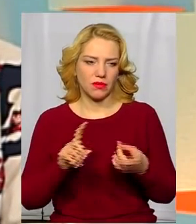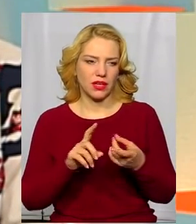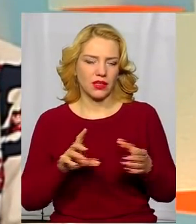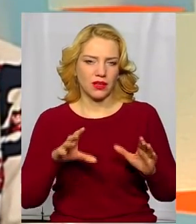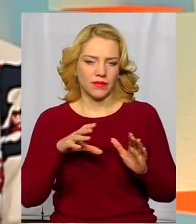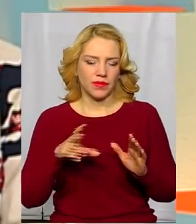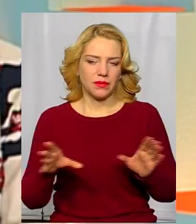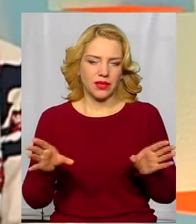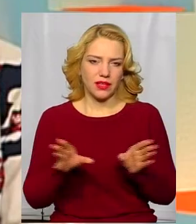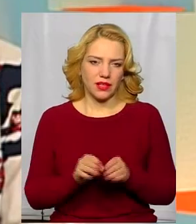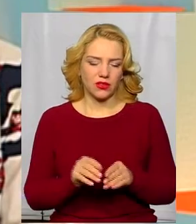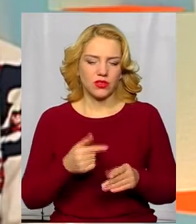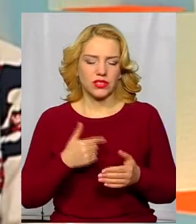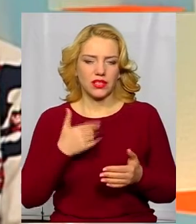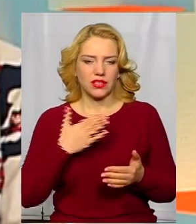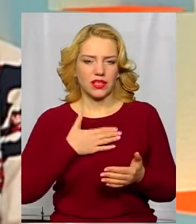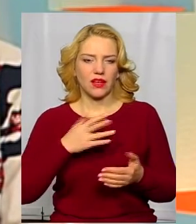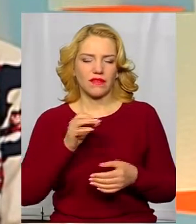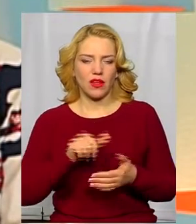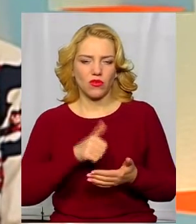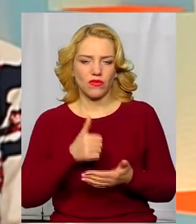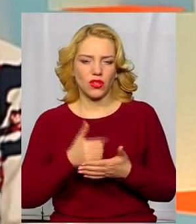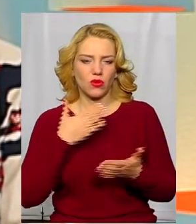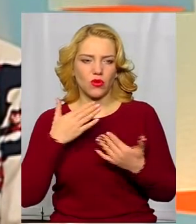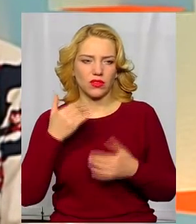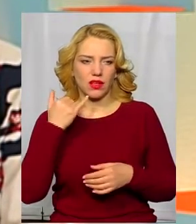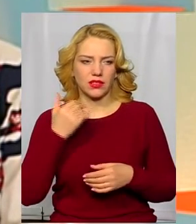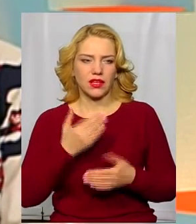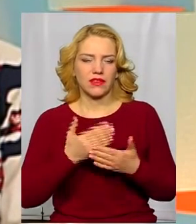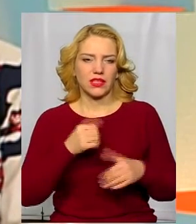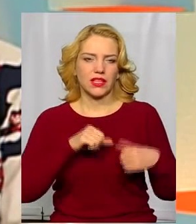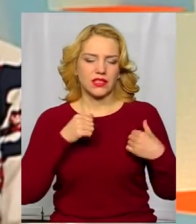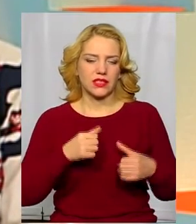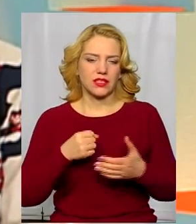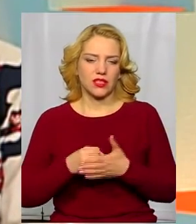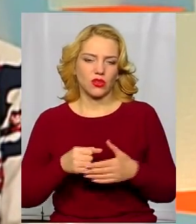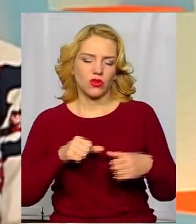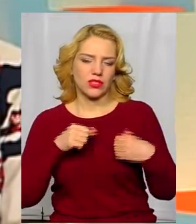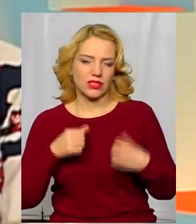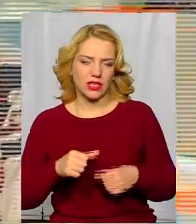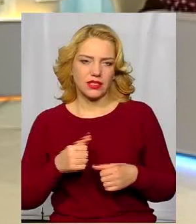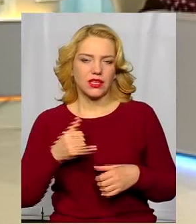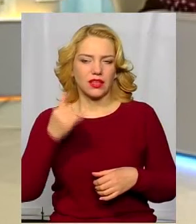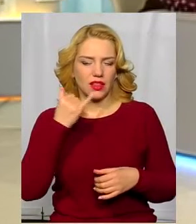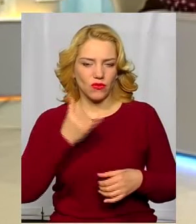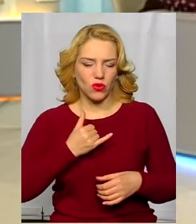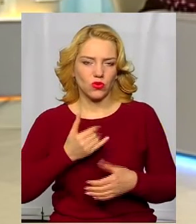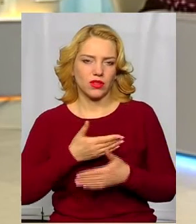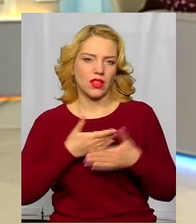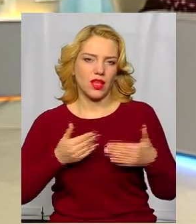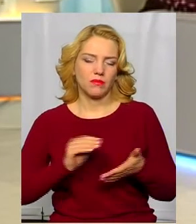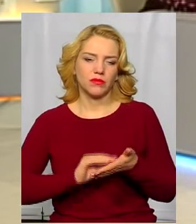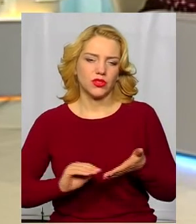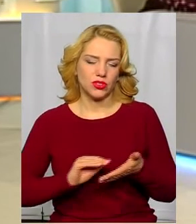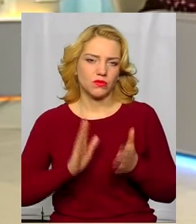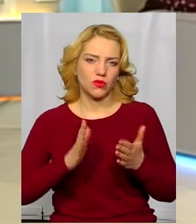є на головному сайті «Серце до серця». Телефонуйте, пишіть, будемо тільки раді співпраці. А ви